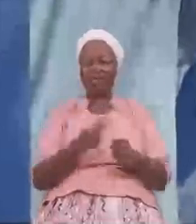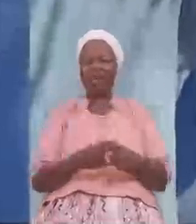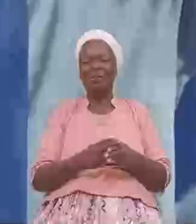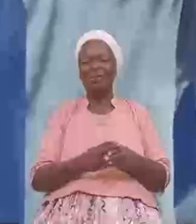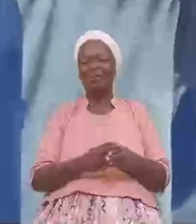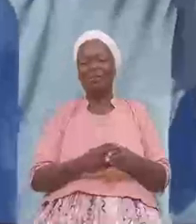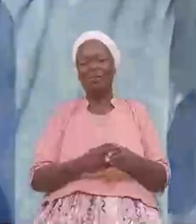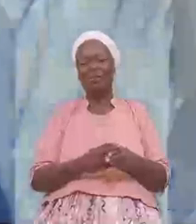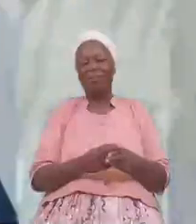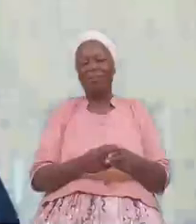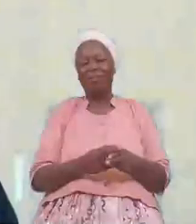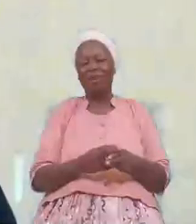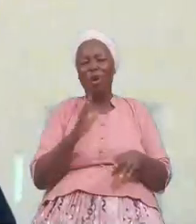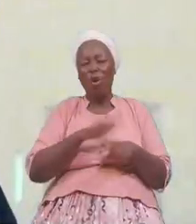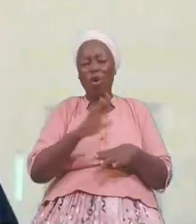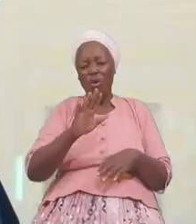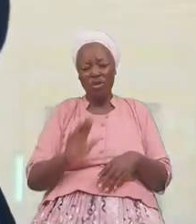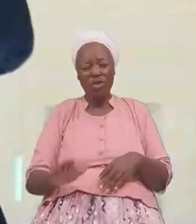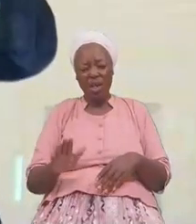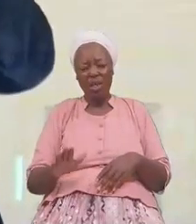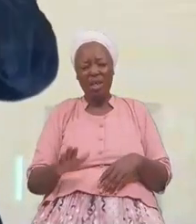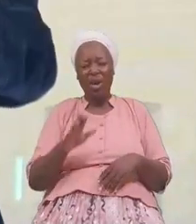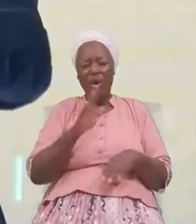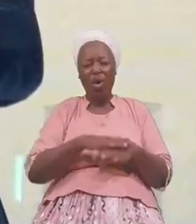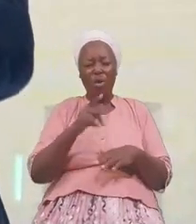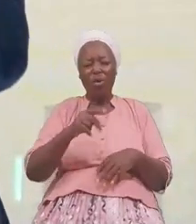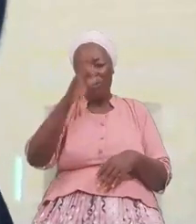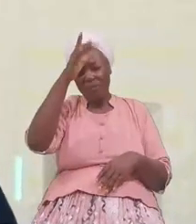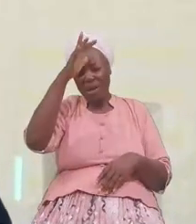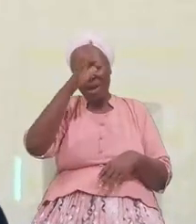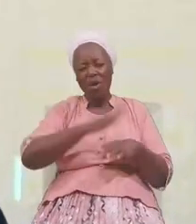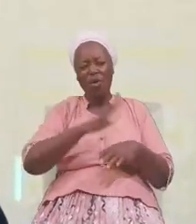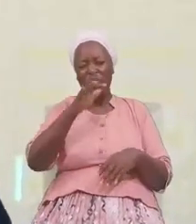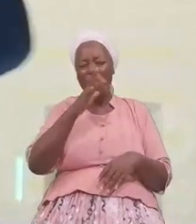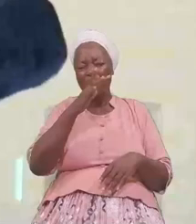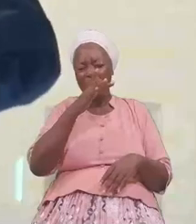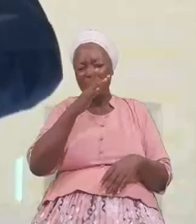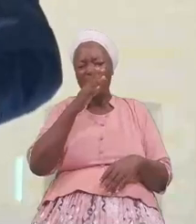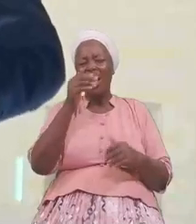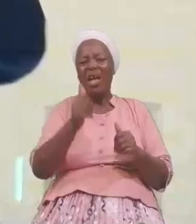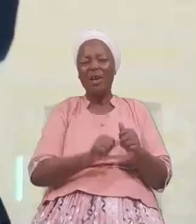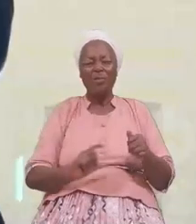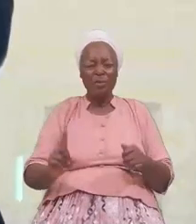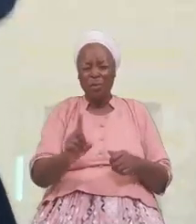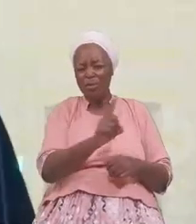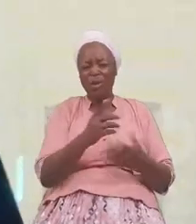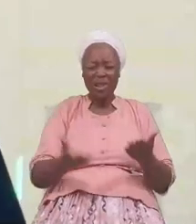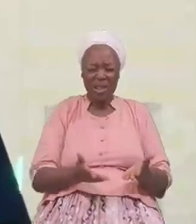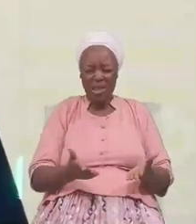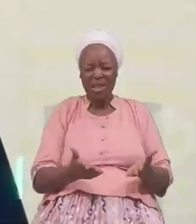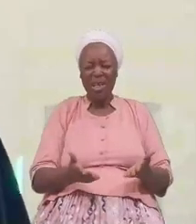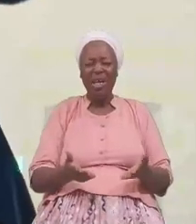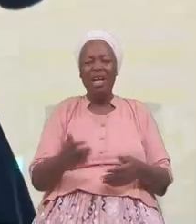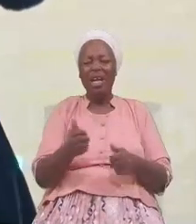Si ton enfant, si ton papa, si ta maman, partout, tout le monde ici, tout le monde